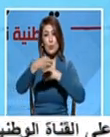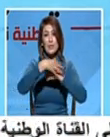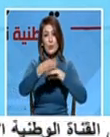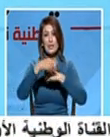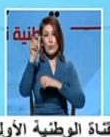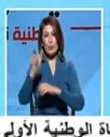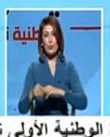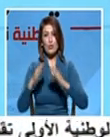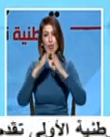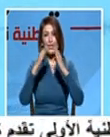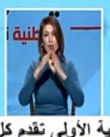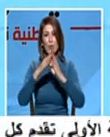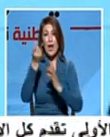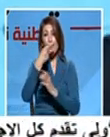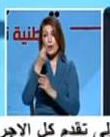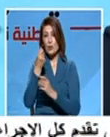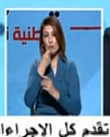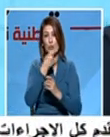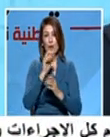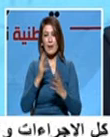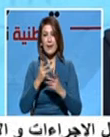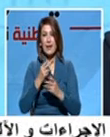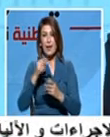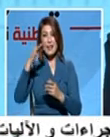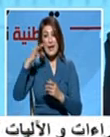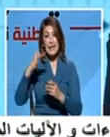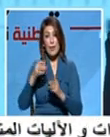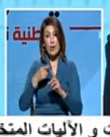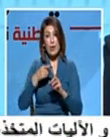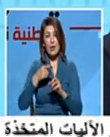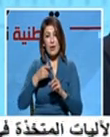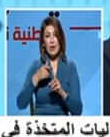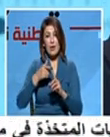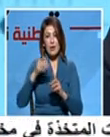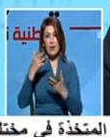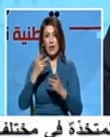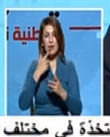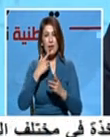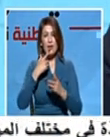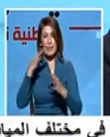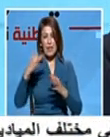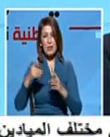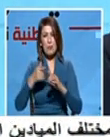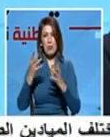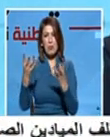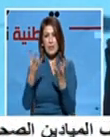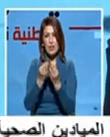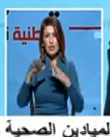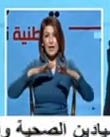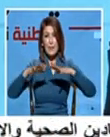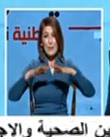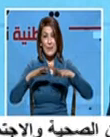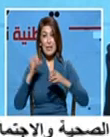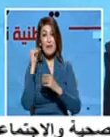وماشيين متوجهين لسبيطار نابل، ويخلط ثم اتفاقيات باش تصير، معناها مش اتفاقيات، هي اجراءات رابيد، معناها دي